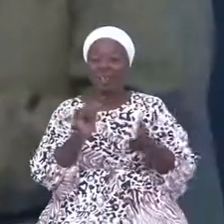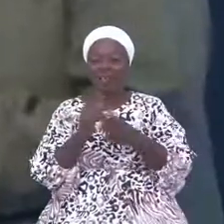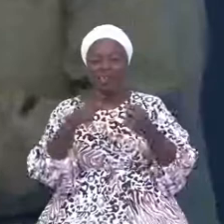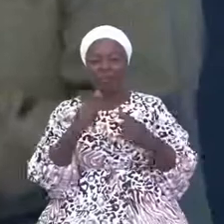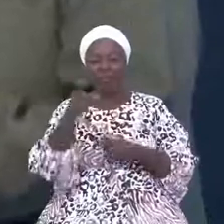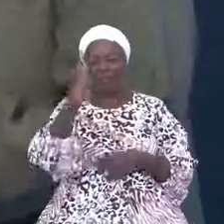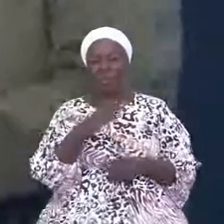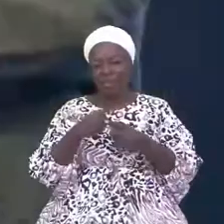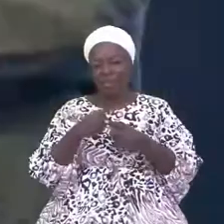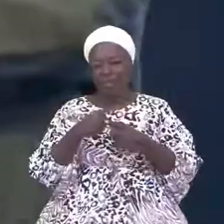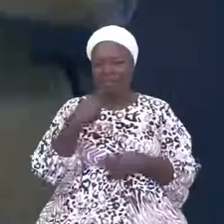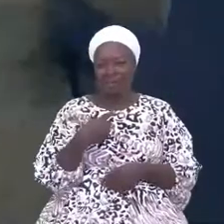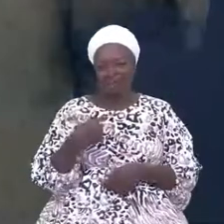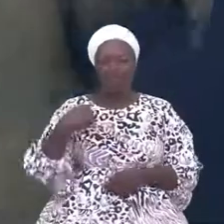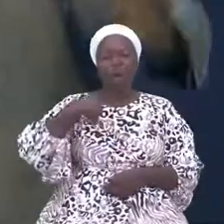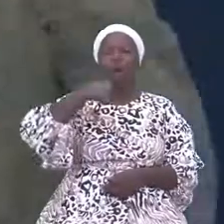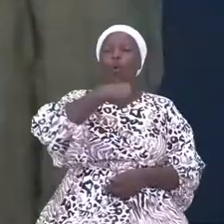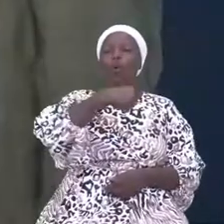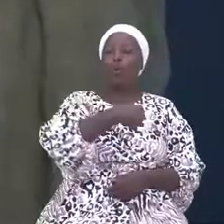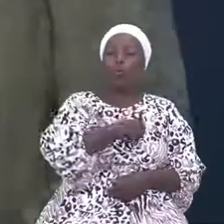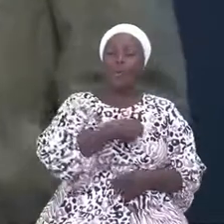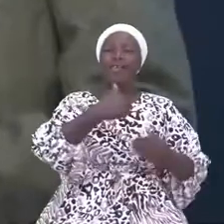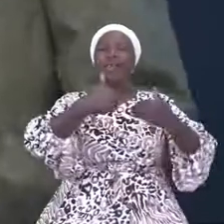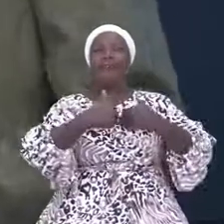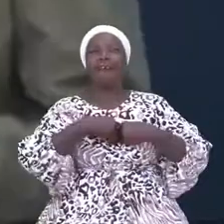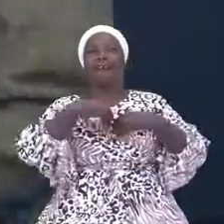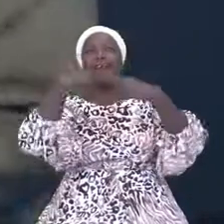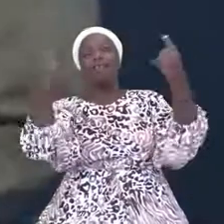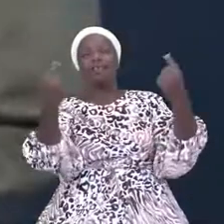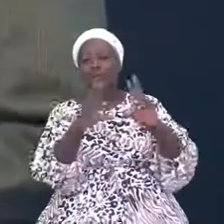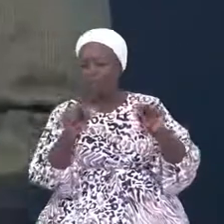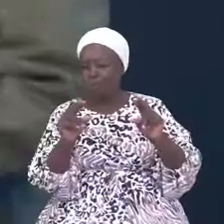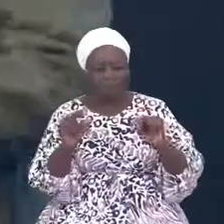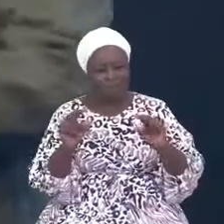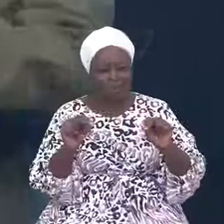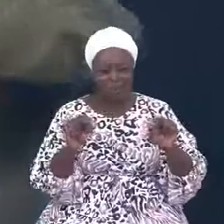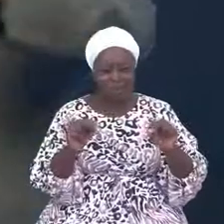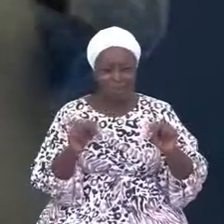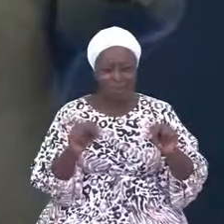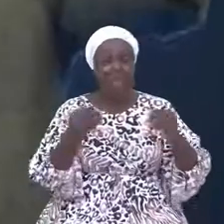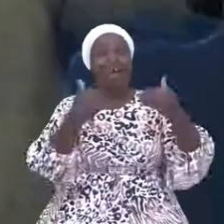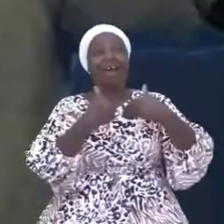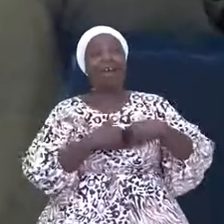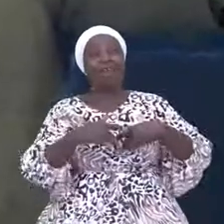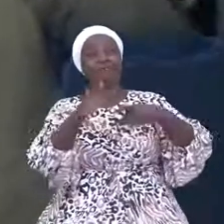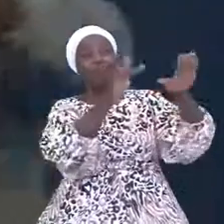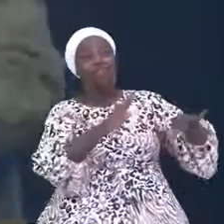Vous savez, il y a des gens qui viennent à Dieu et ils disent, « Oh, nous avons péché.